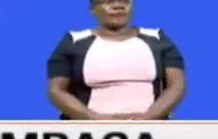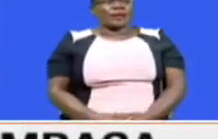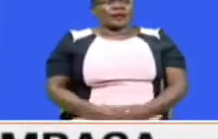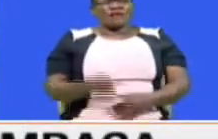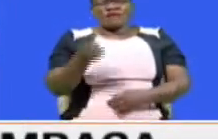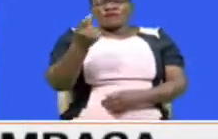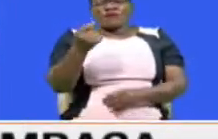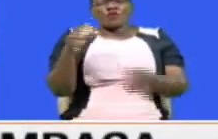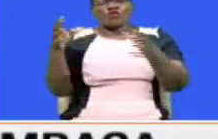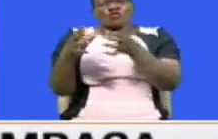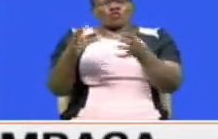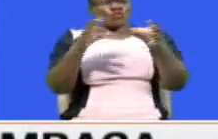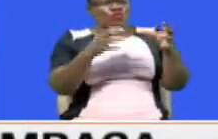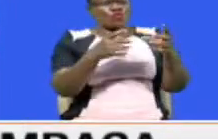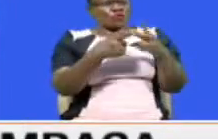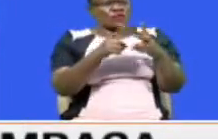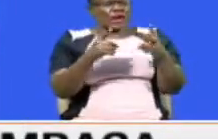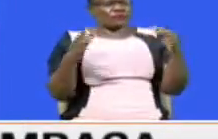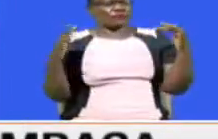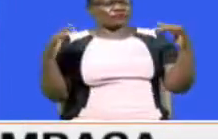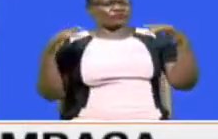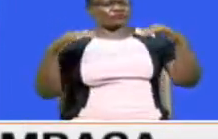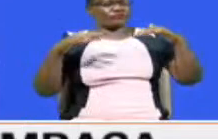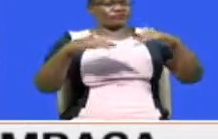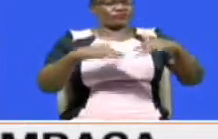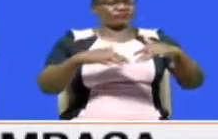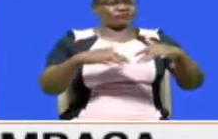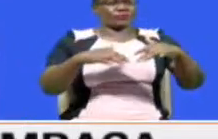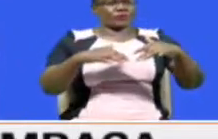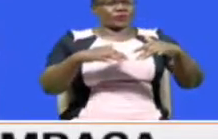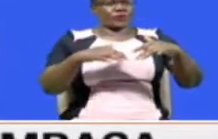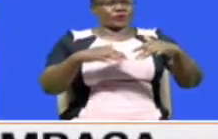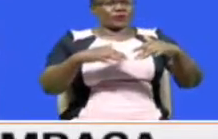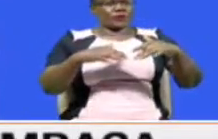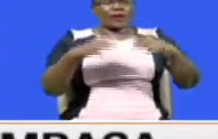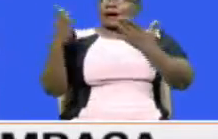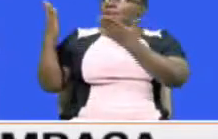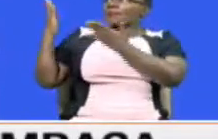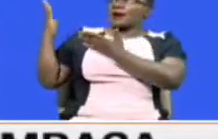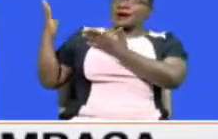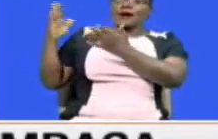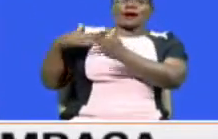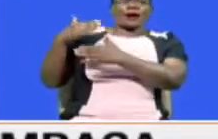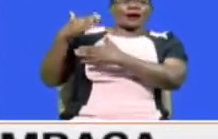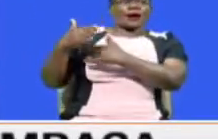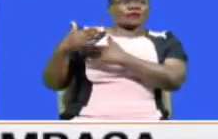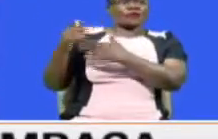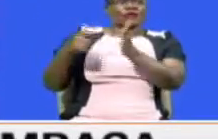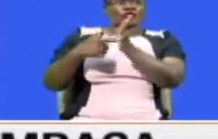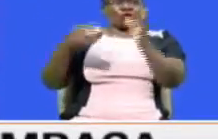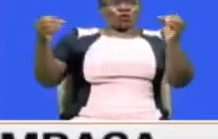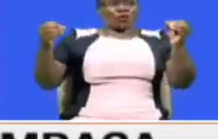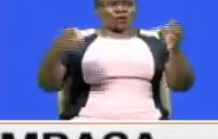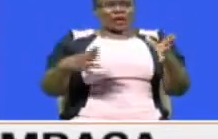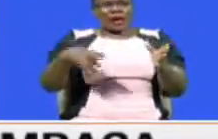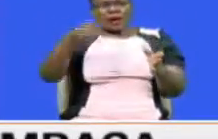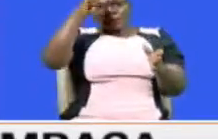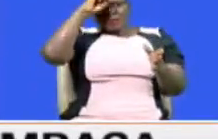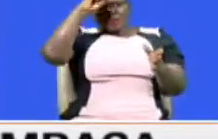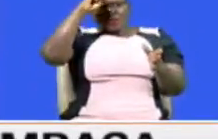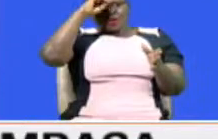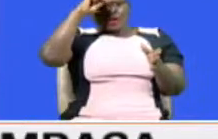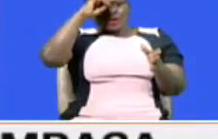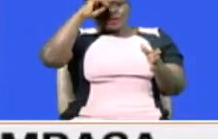Umati mdogo wa harakati ulianza kujikusanya katika maeneo ya mapembeni baada ya kuwa dhahiri kuwa polisi